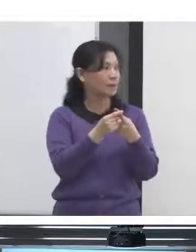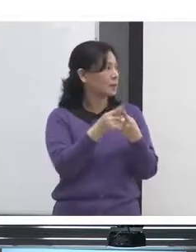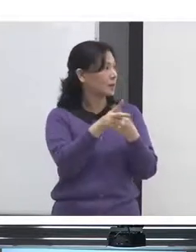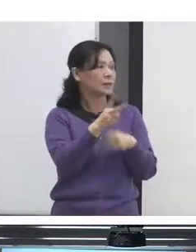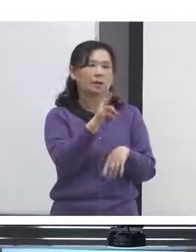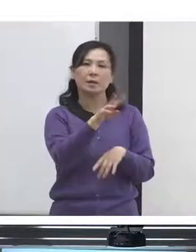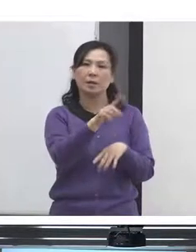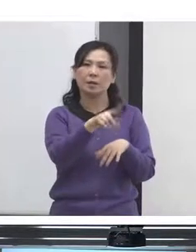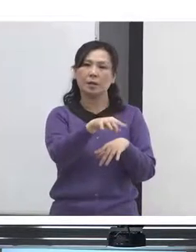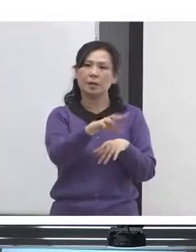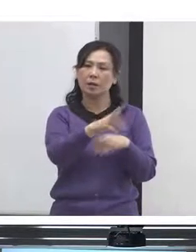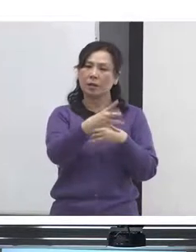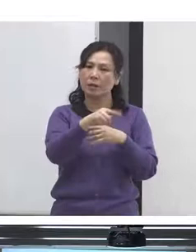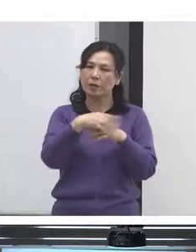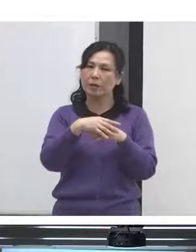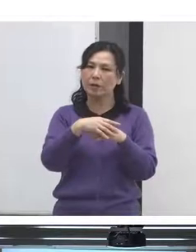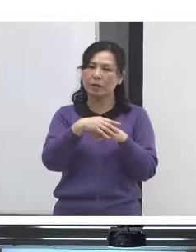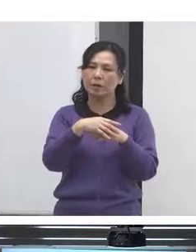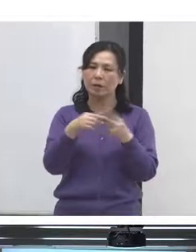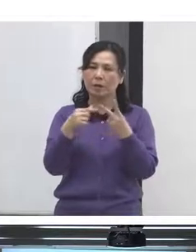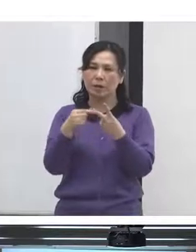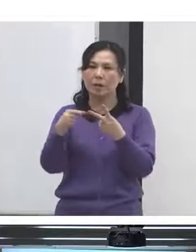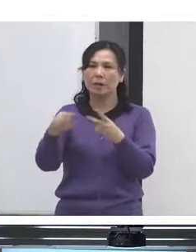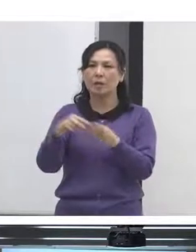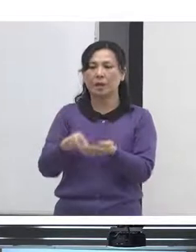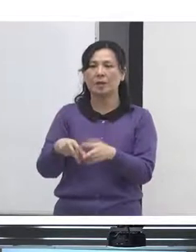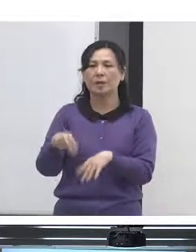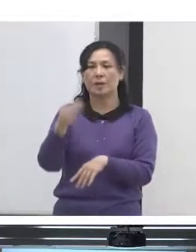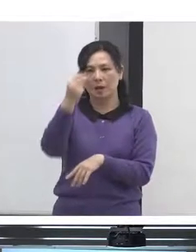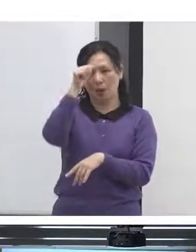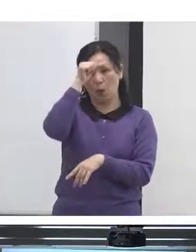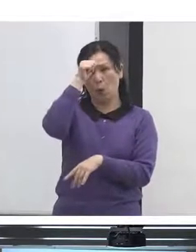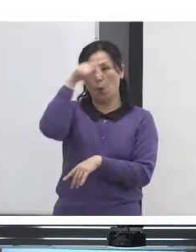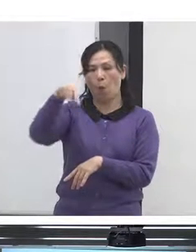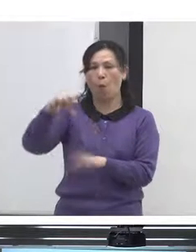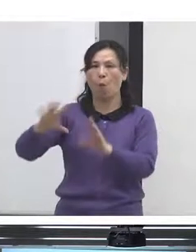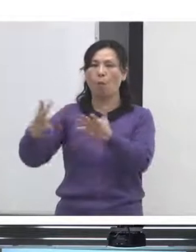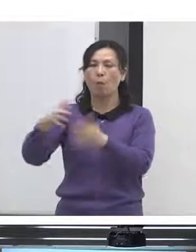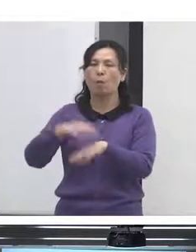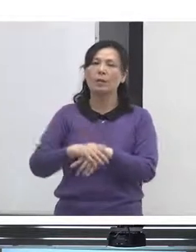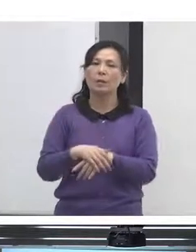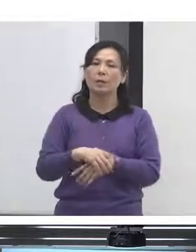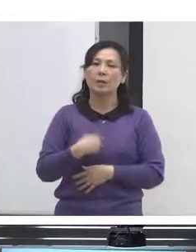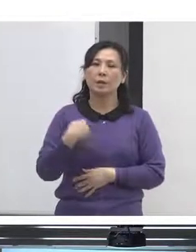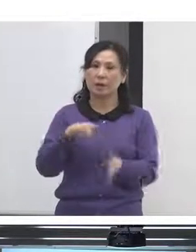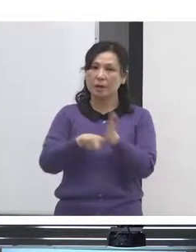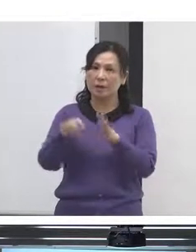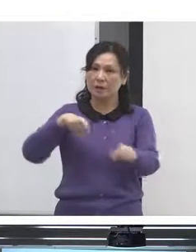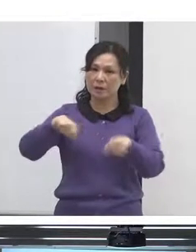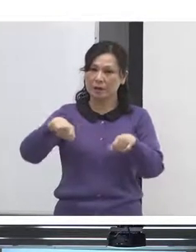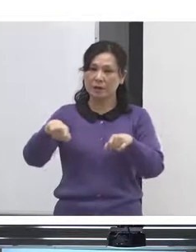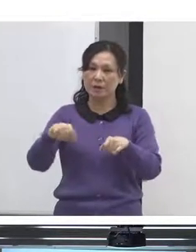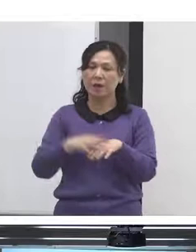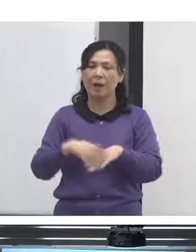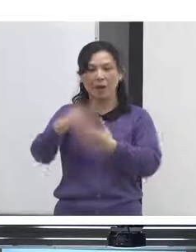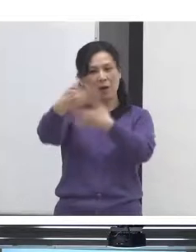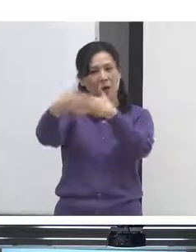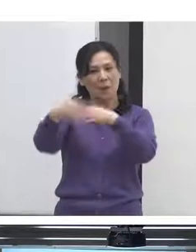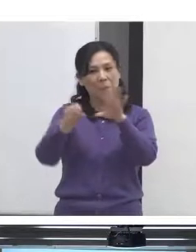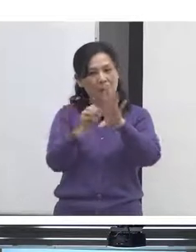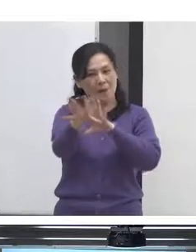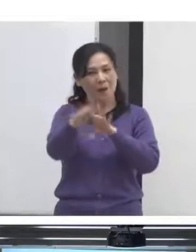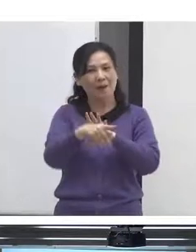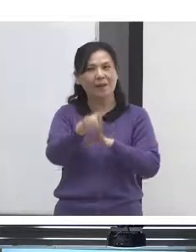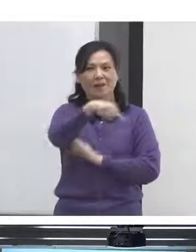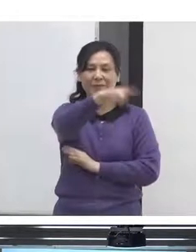瓜多，另外一个是Budapest 在印度。那关于这个专案呢，我们有准备一个影片，那就请大